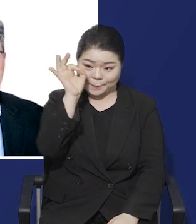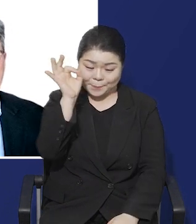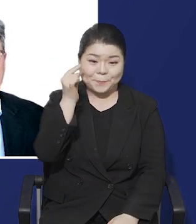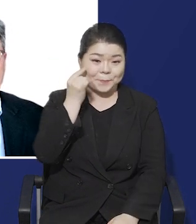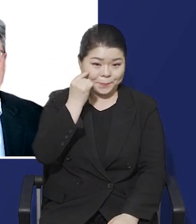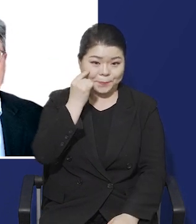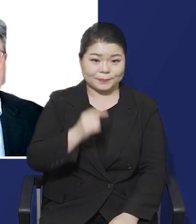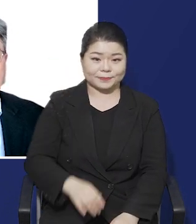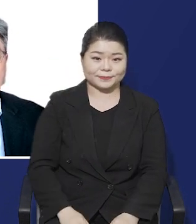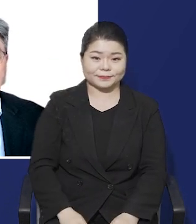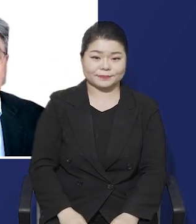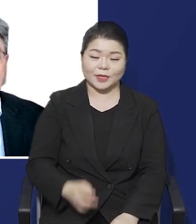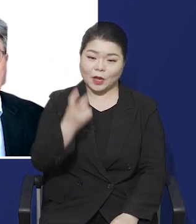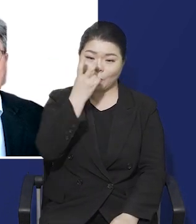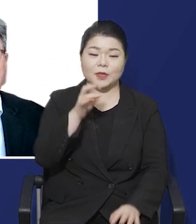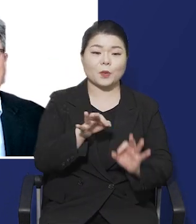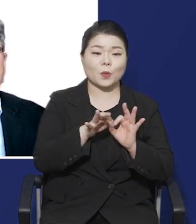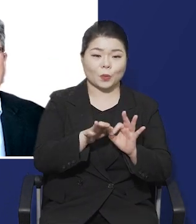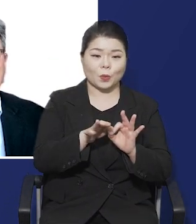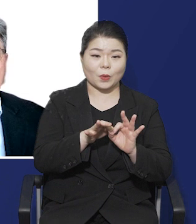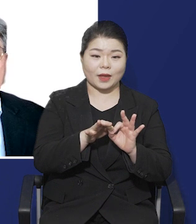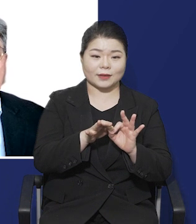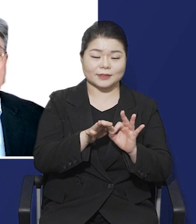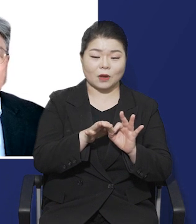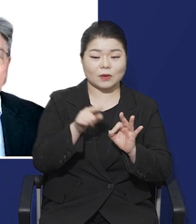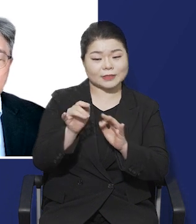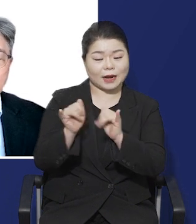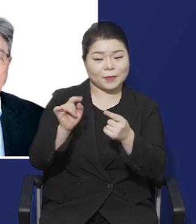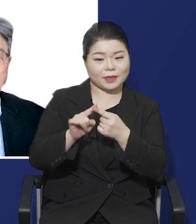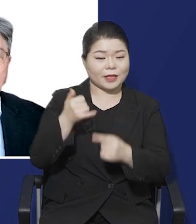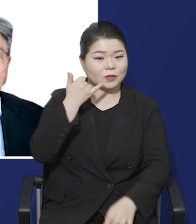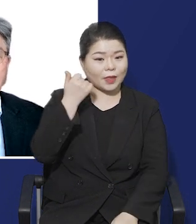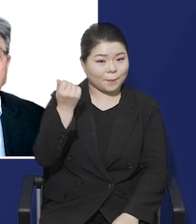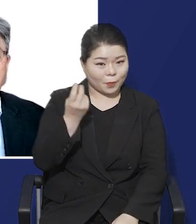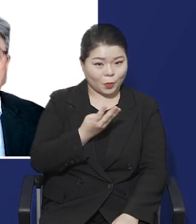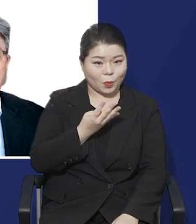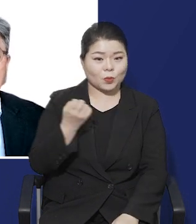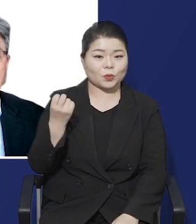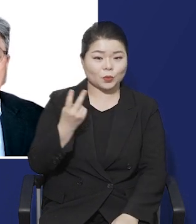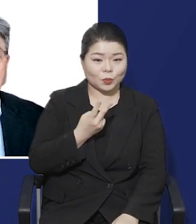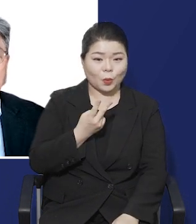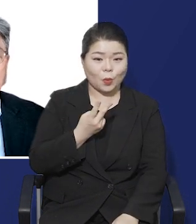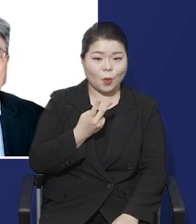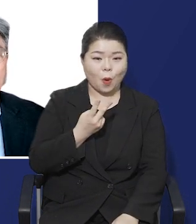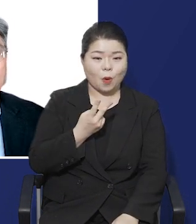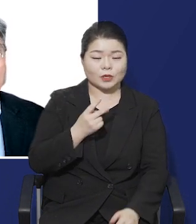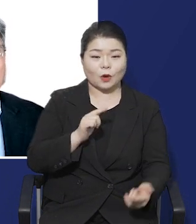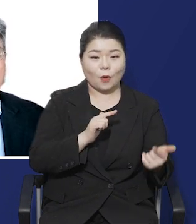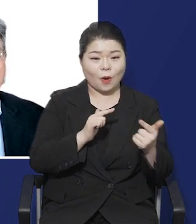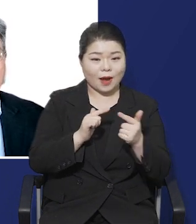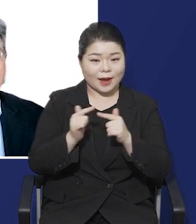것입니다. 이러한 검색을 통해 관련 바이어에 대한 연락처 그리고 오퍼의 형태별